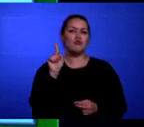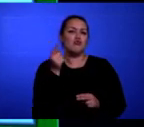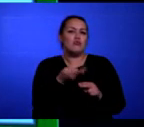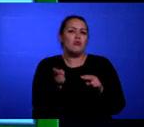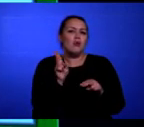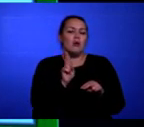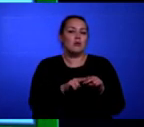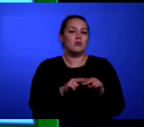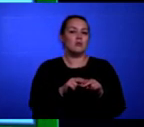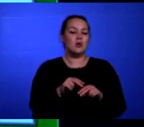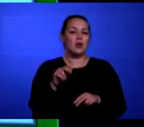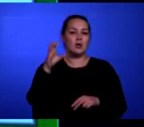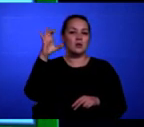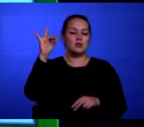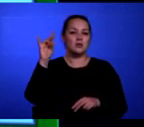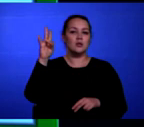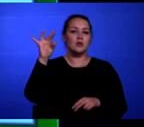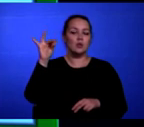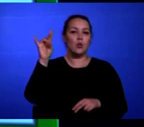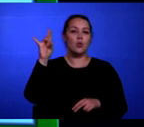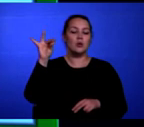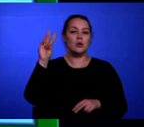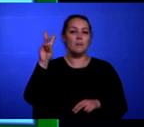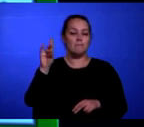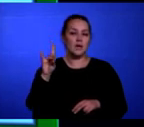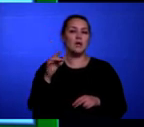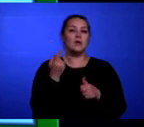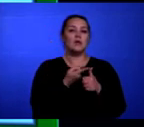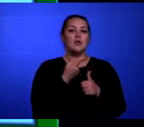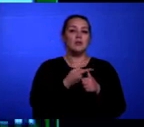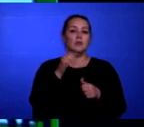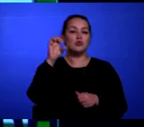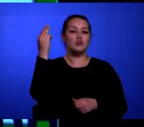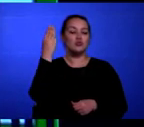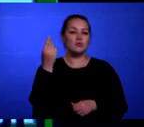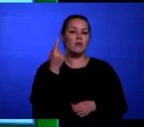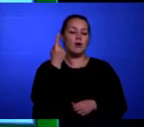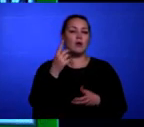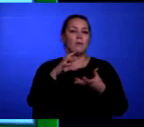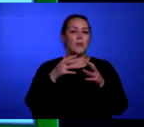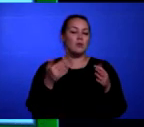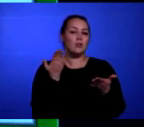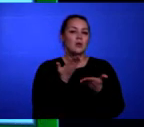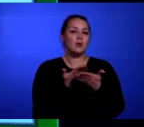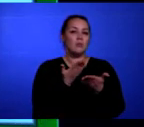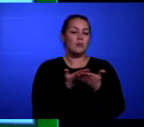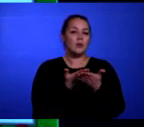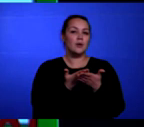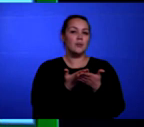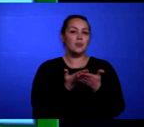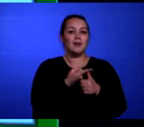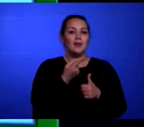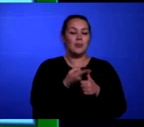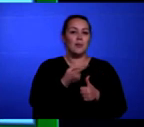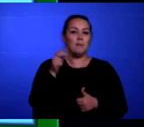синонимы как и имя существительное обозначает один и тот же предмет например путь-дорога